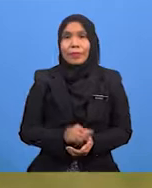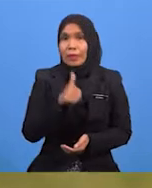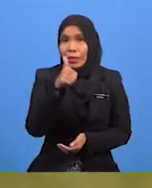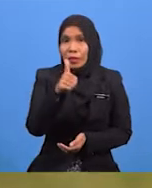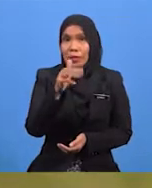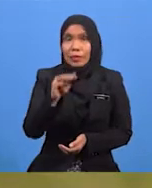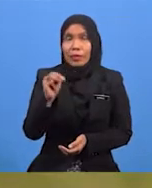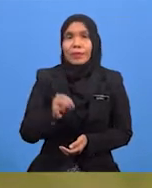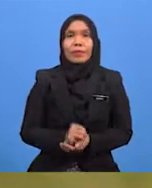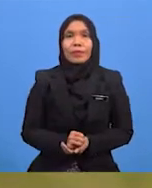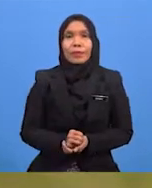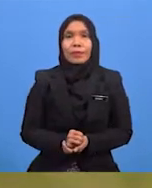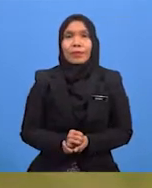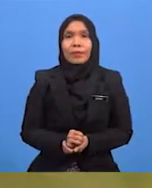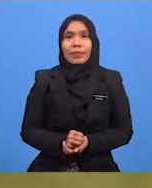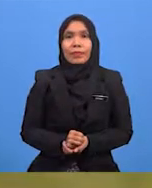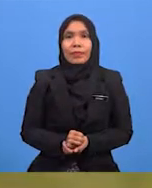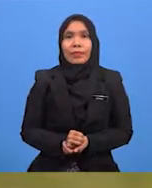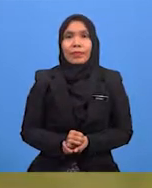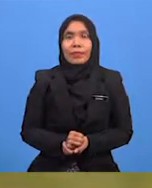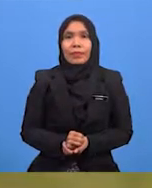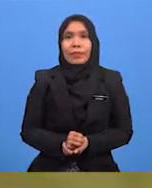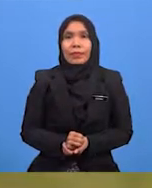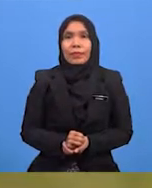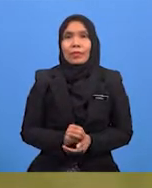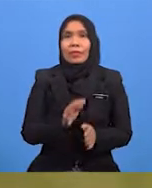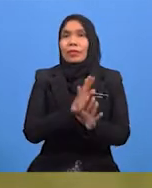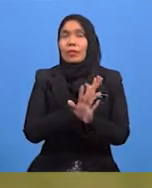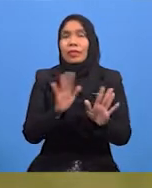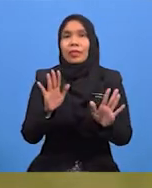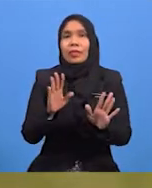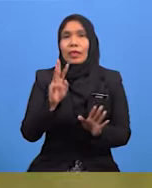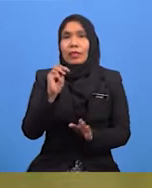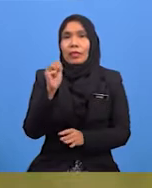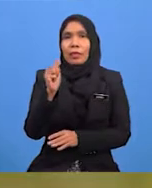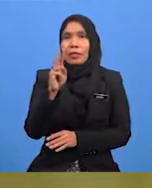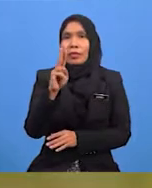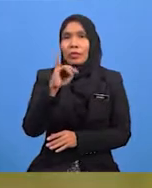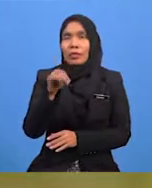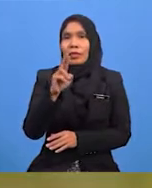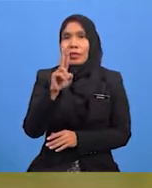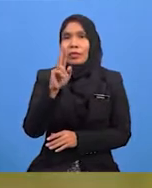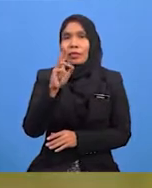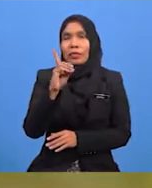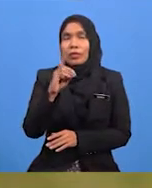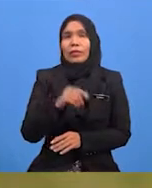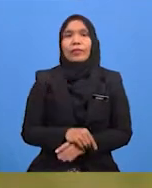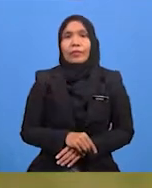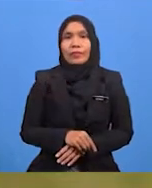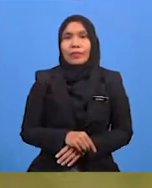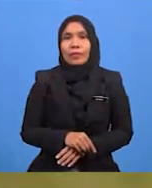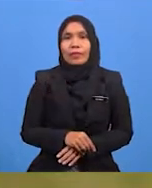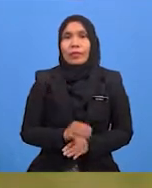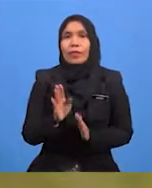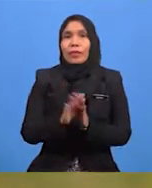Bagus, murid-murid. Abstrak adalah unsur tidak maujud, manakala konkret pula